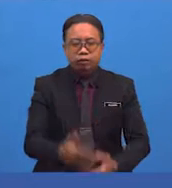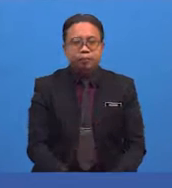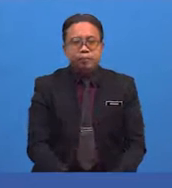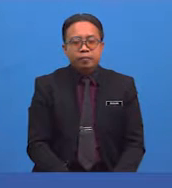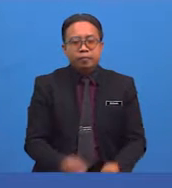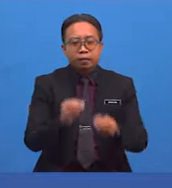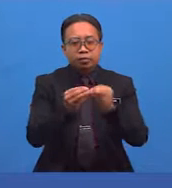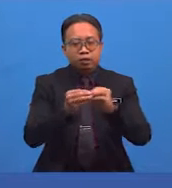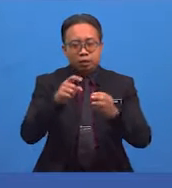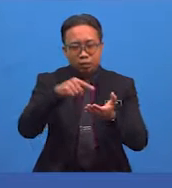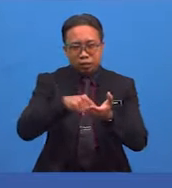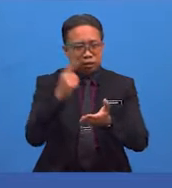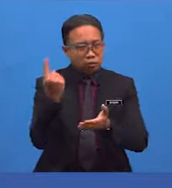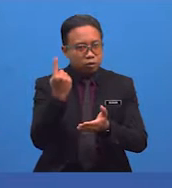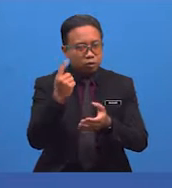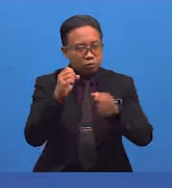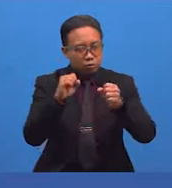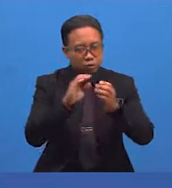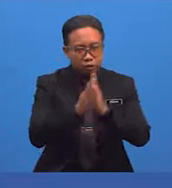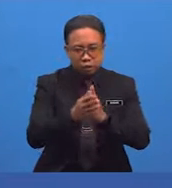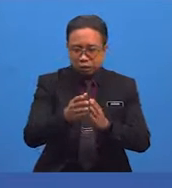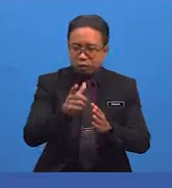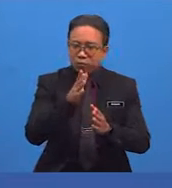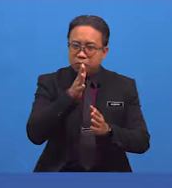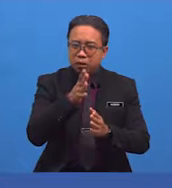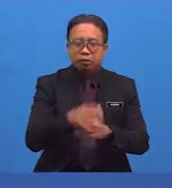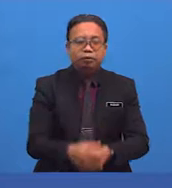Masalah ini sering dialami oleh ibu-ibu.